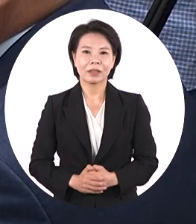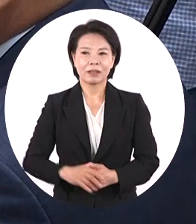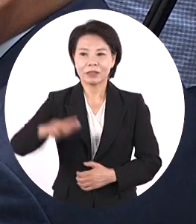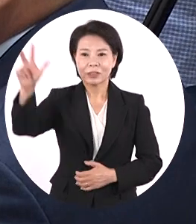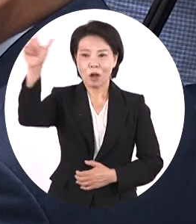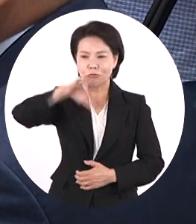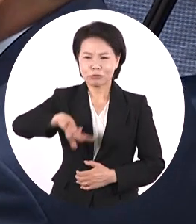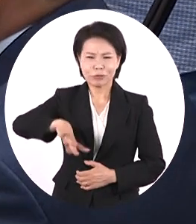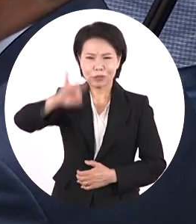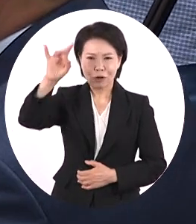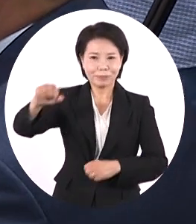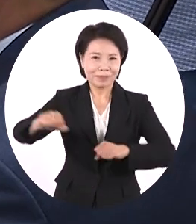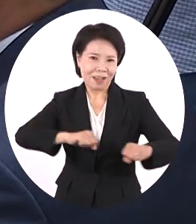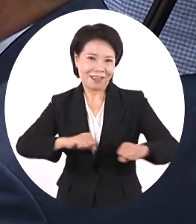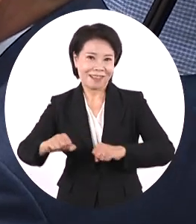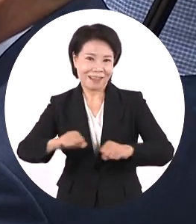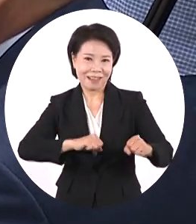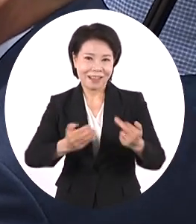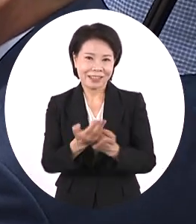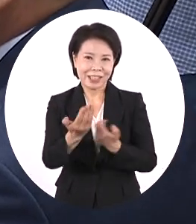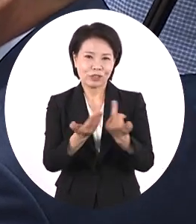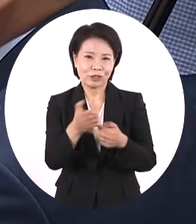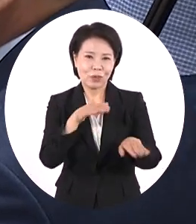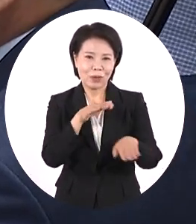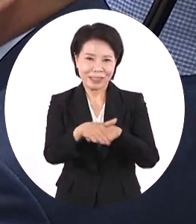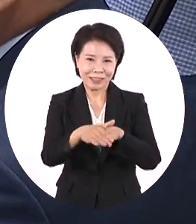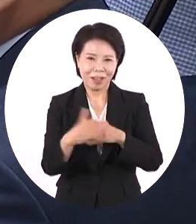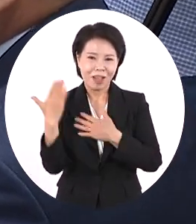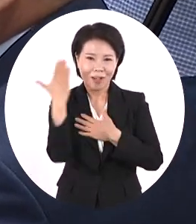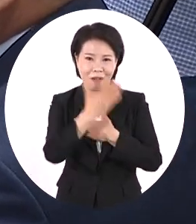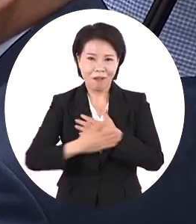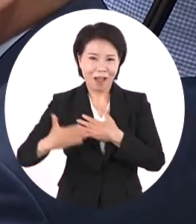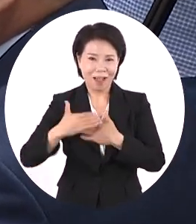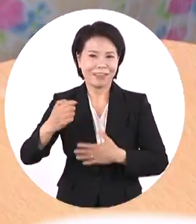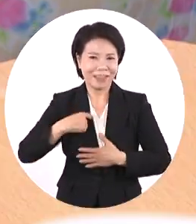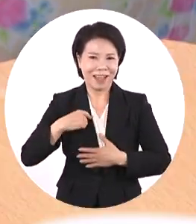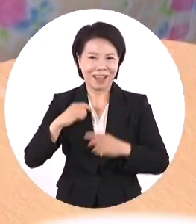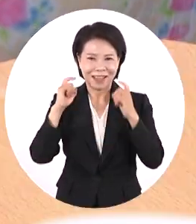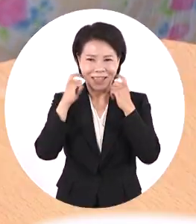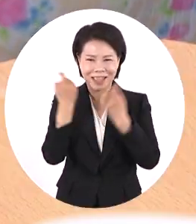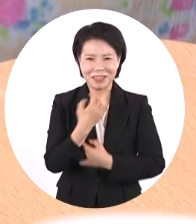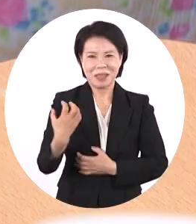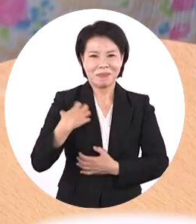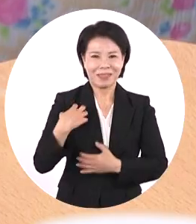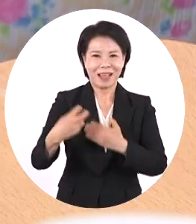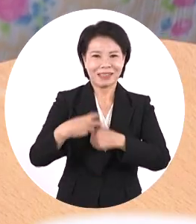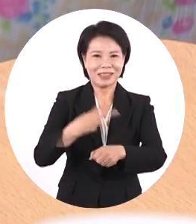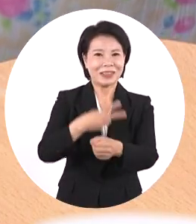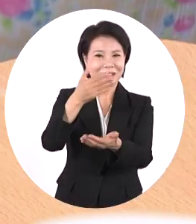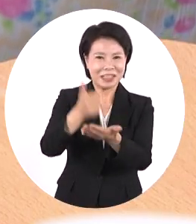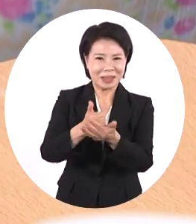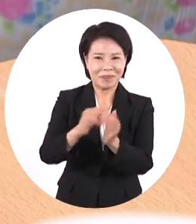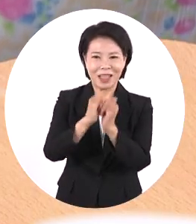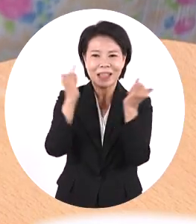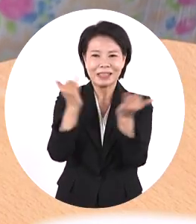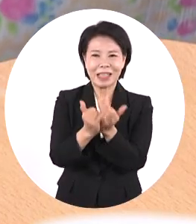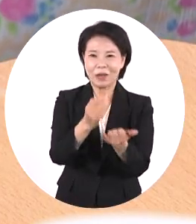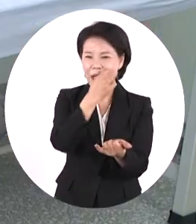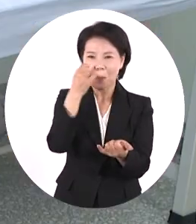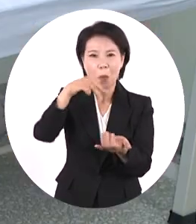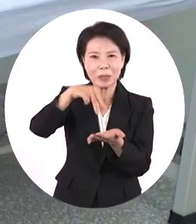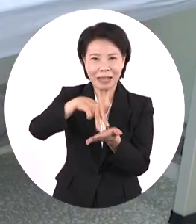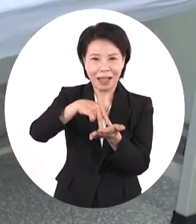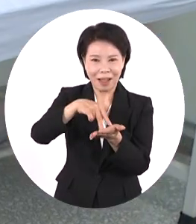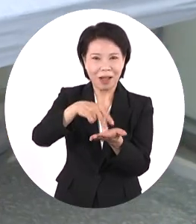제주특별자치도가 전국 최초로 추진하는 제주형 건강주치 시범사업이 정부와의 사회보장제도 신설